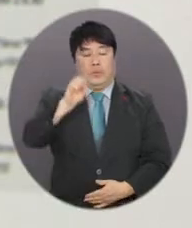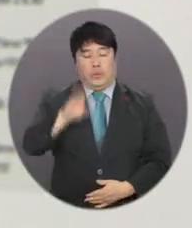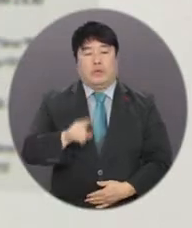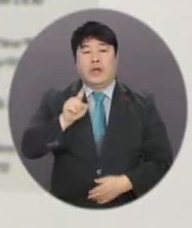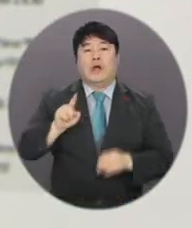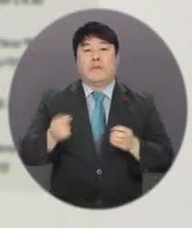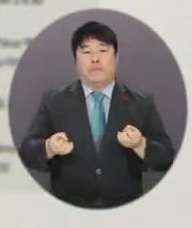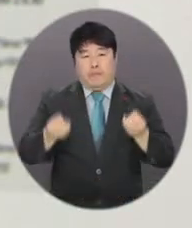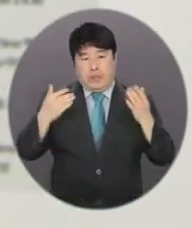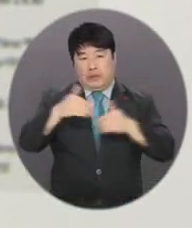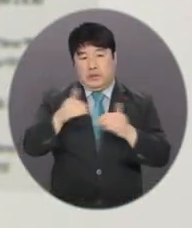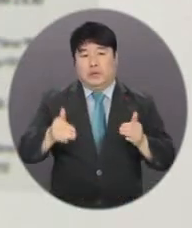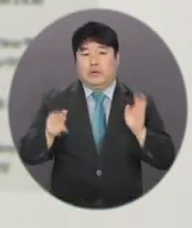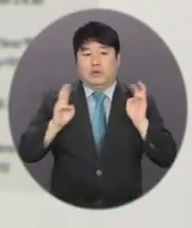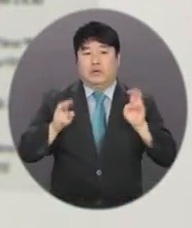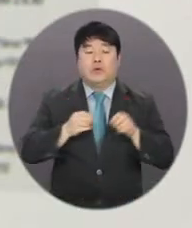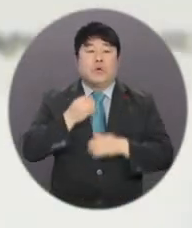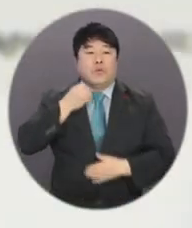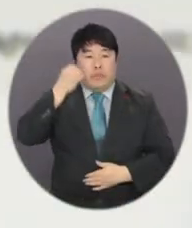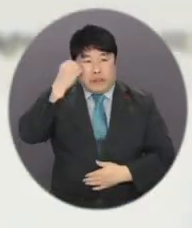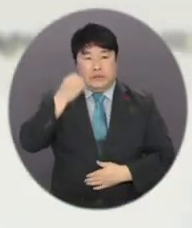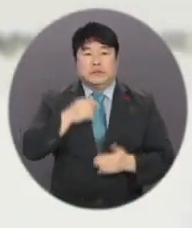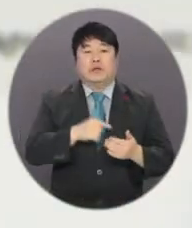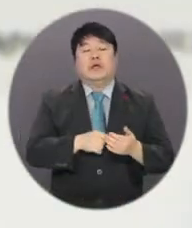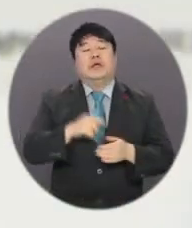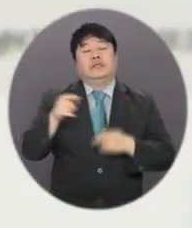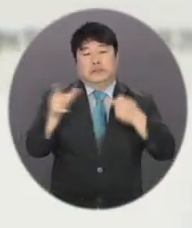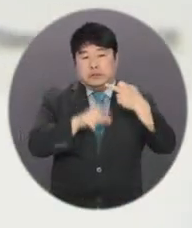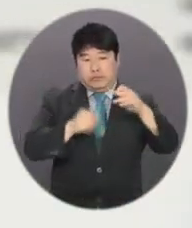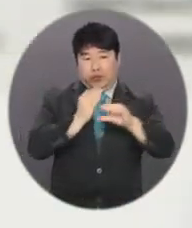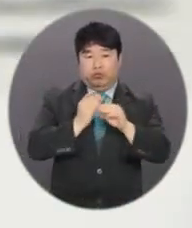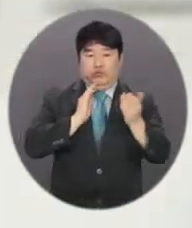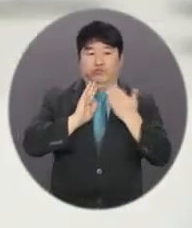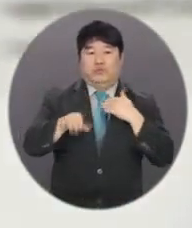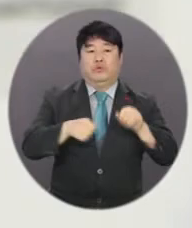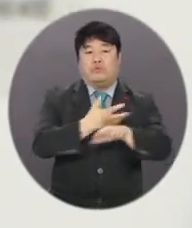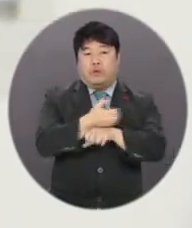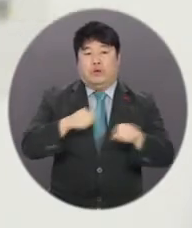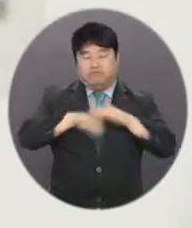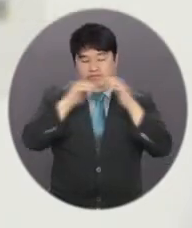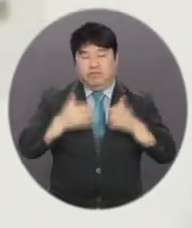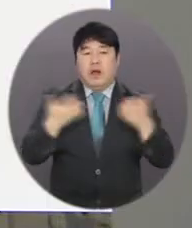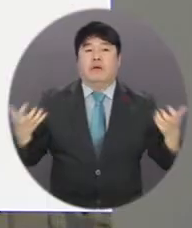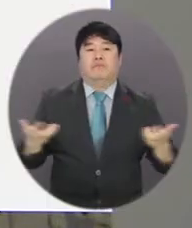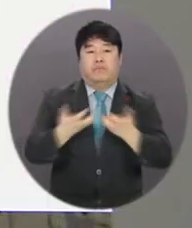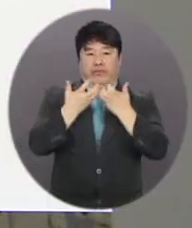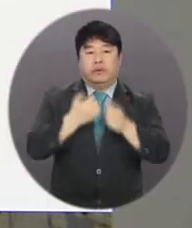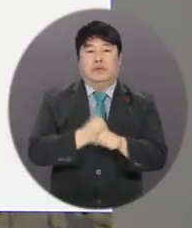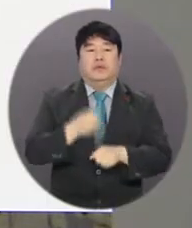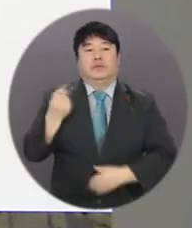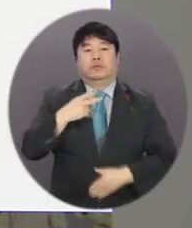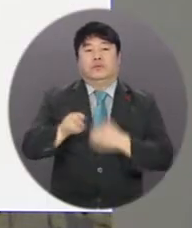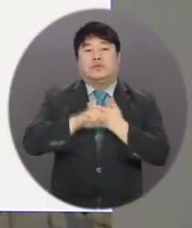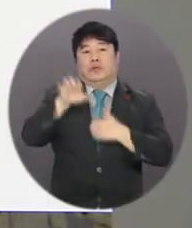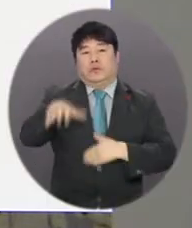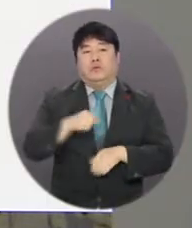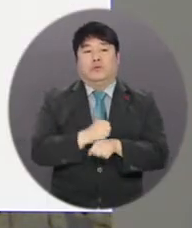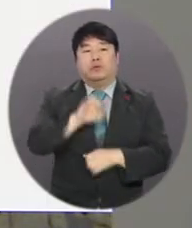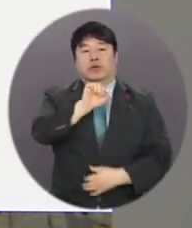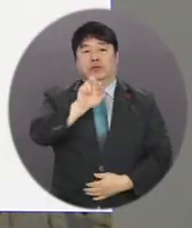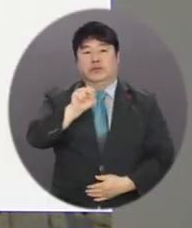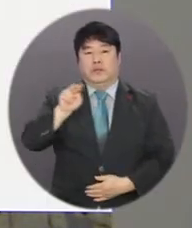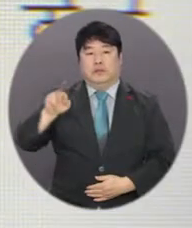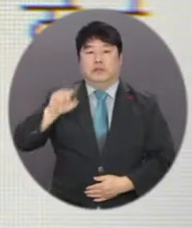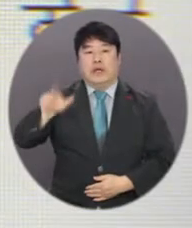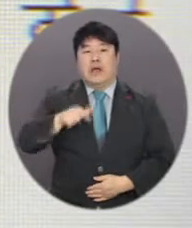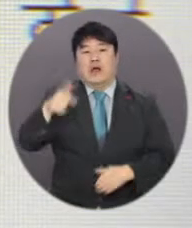광주의 한 파티룸 업체 홈페이지 화면입니다. 12월 중순 이후로 예약 일정이 가득 찼습니다. 또 다른 곳의 SNS에도